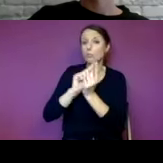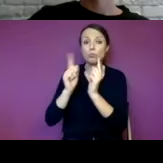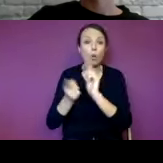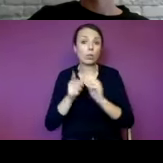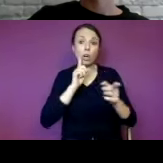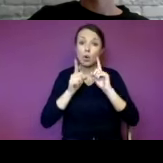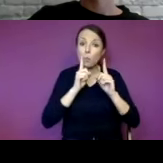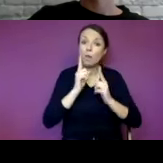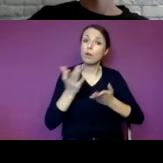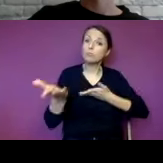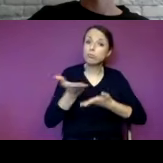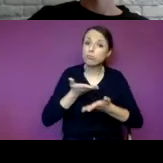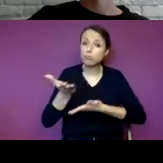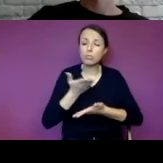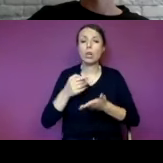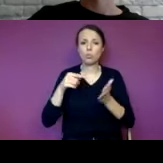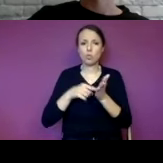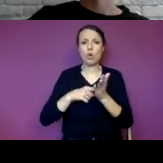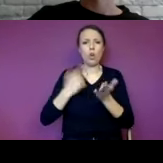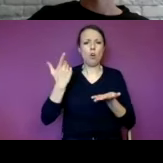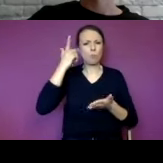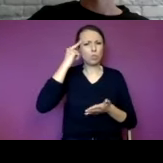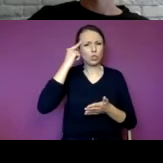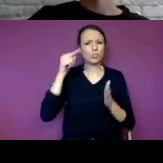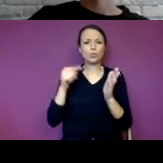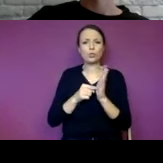zderzenia ze sobą tych wyobrażeń wydaje mi się taką główną,